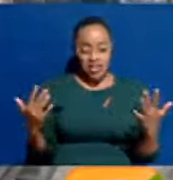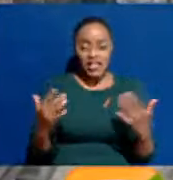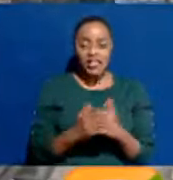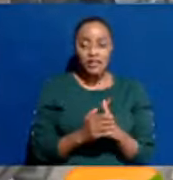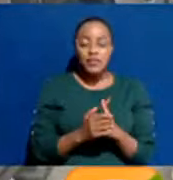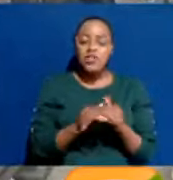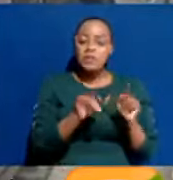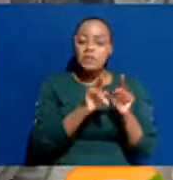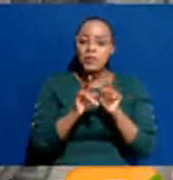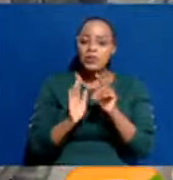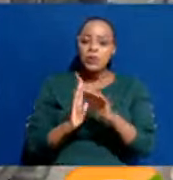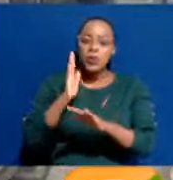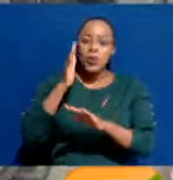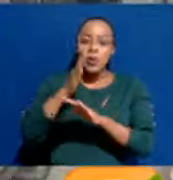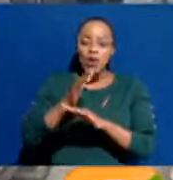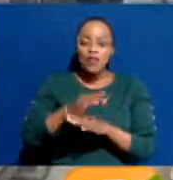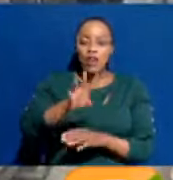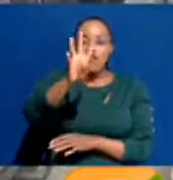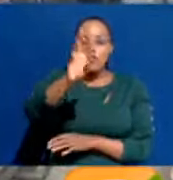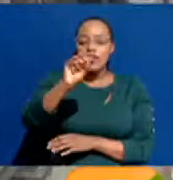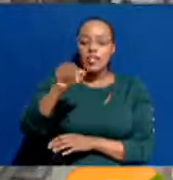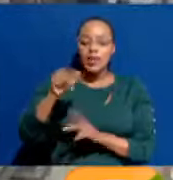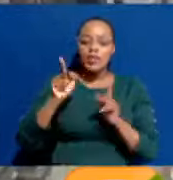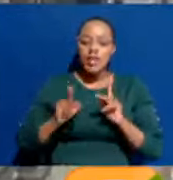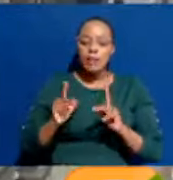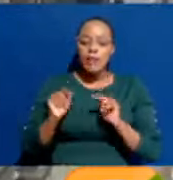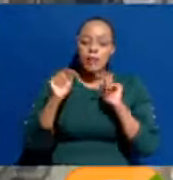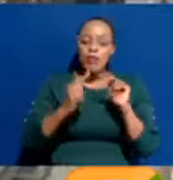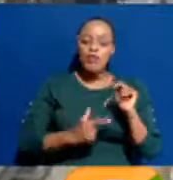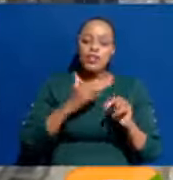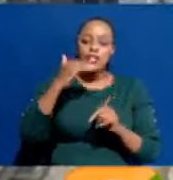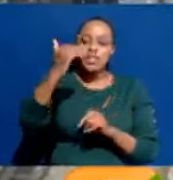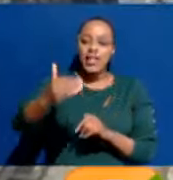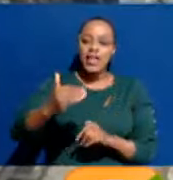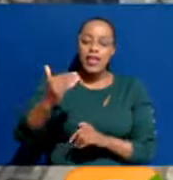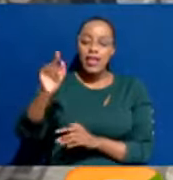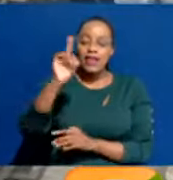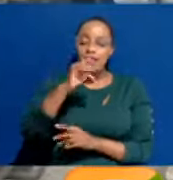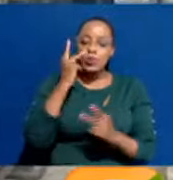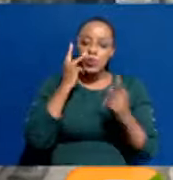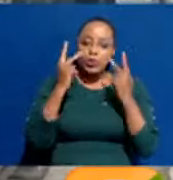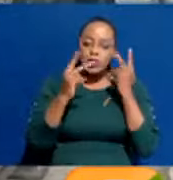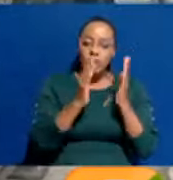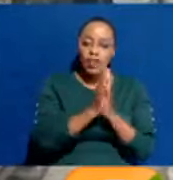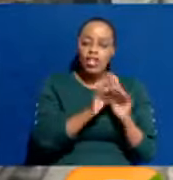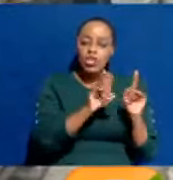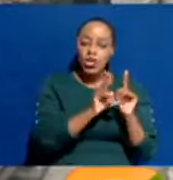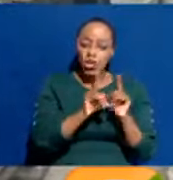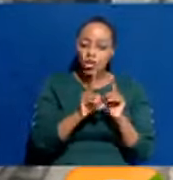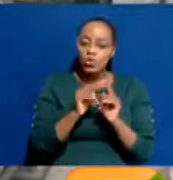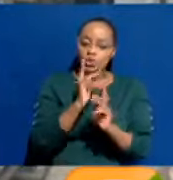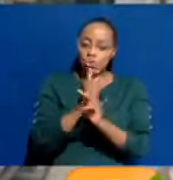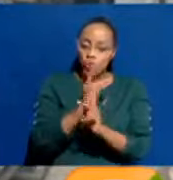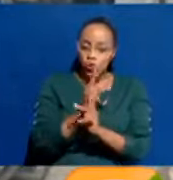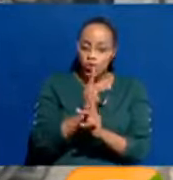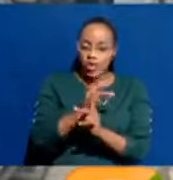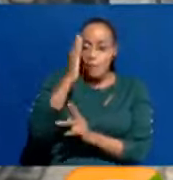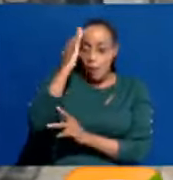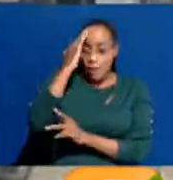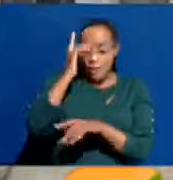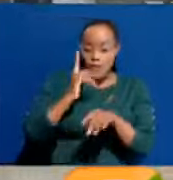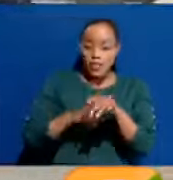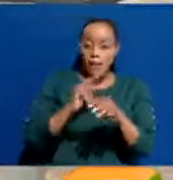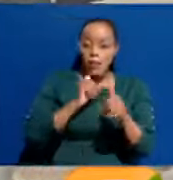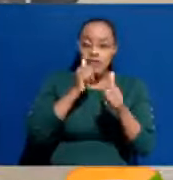kuwa watu zaidi ya 1040 huzuru mji huo kila siku kujionea na kuacha kumbukumbu, kwani kila